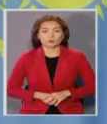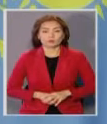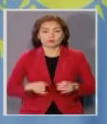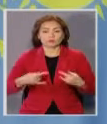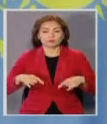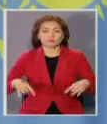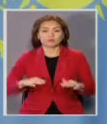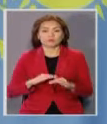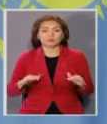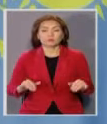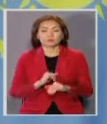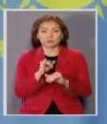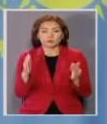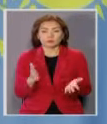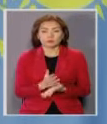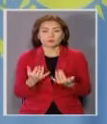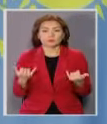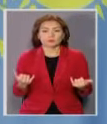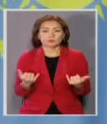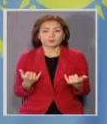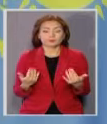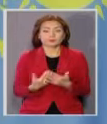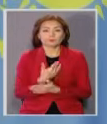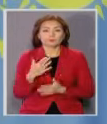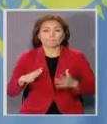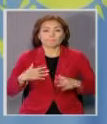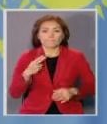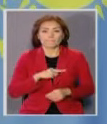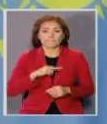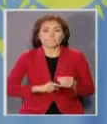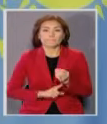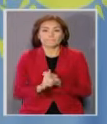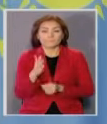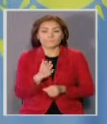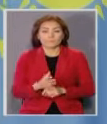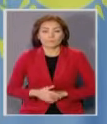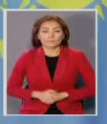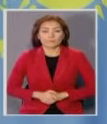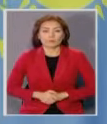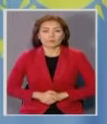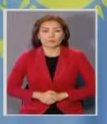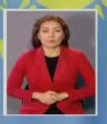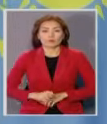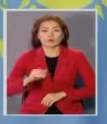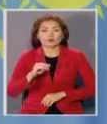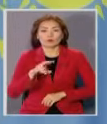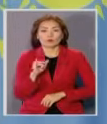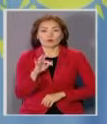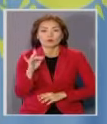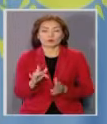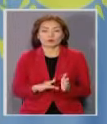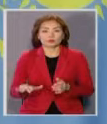өсуімен байланысты. Бүгінгі күні жаңа оқу жылына дайындық жұмыстары басталды. Атырау облысы білім беру